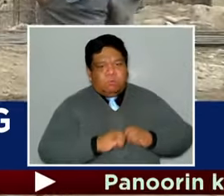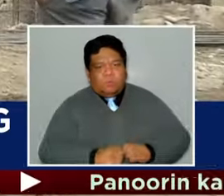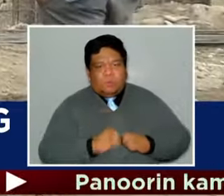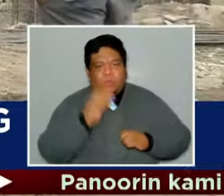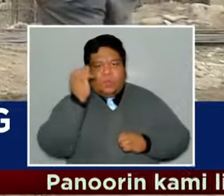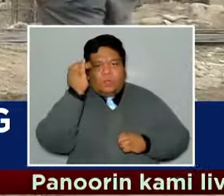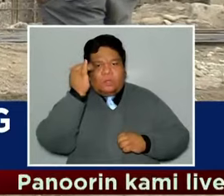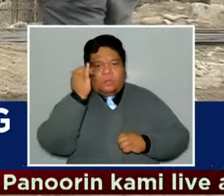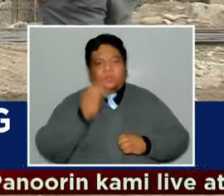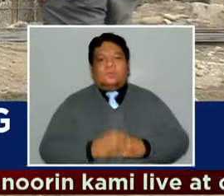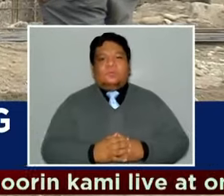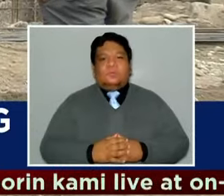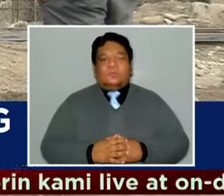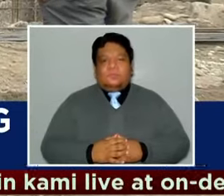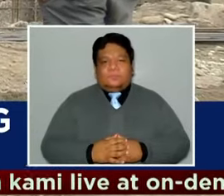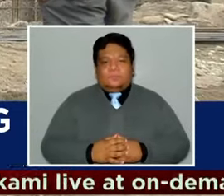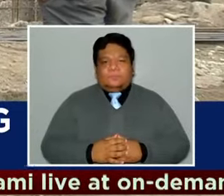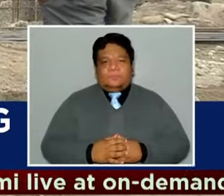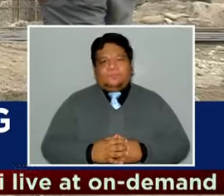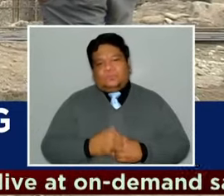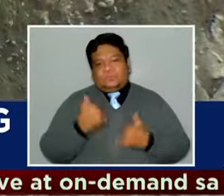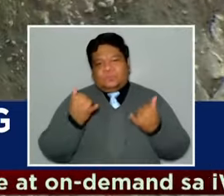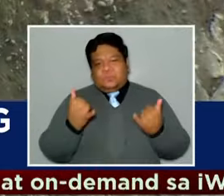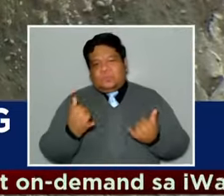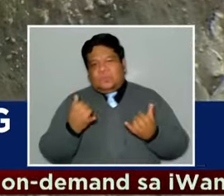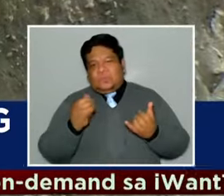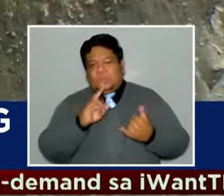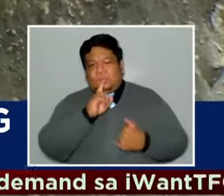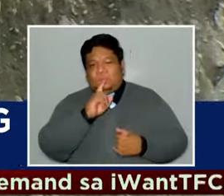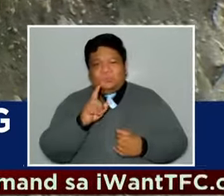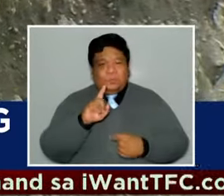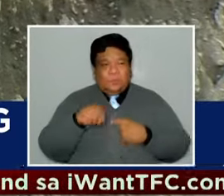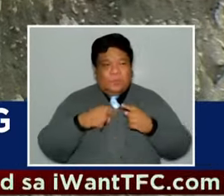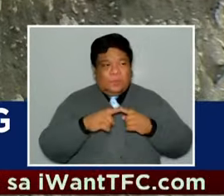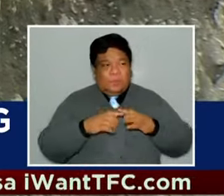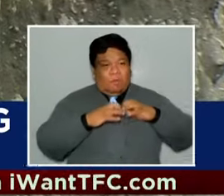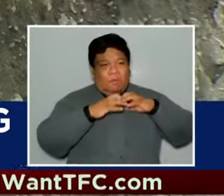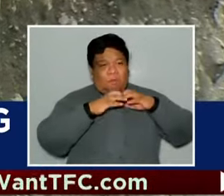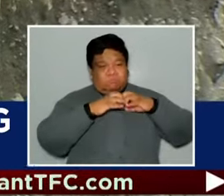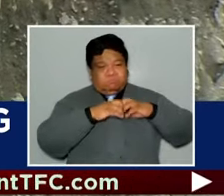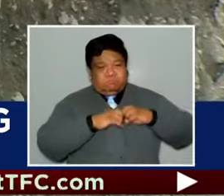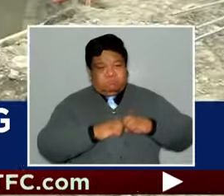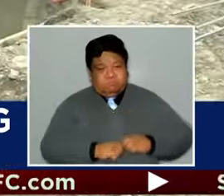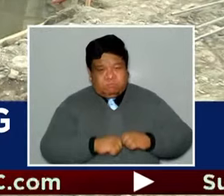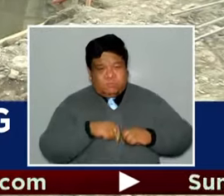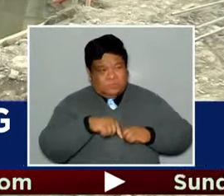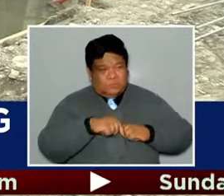nag-landslide. Kaya ay yung pagguho po ng mga lupa,